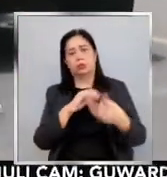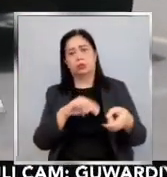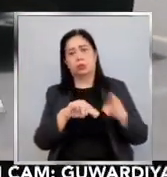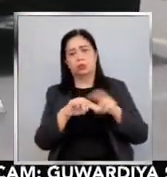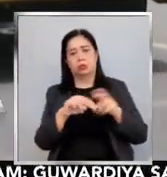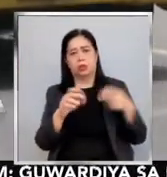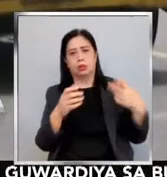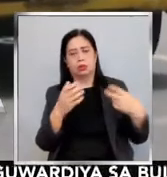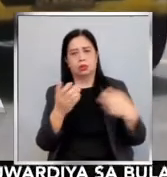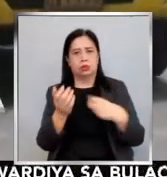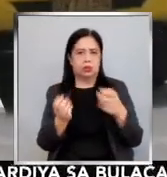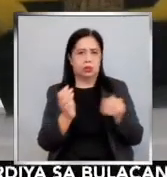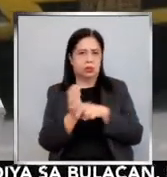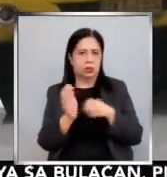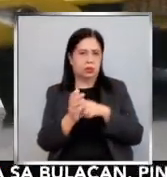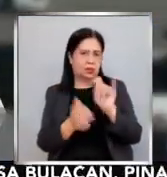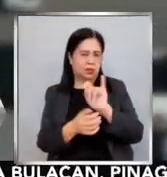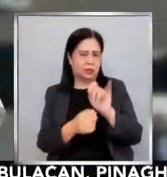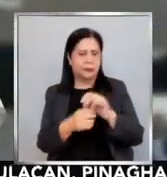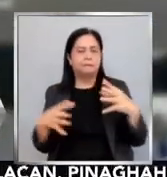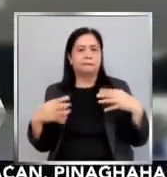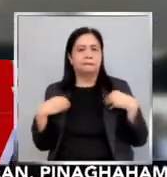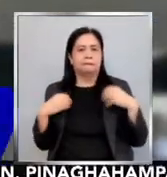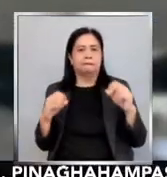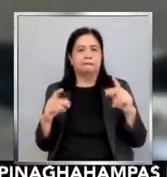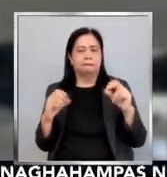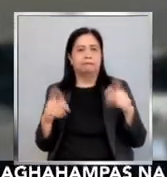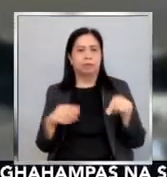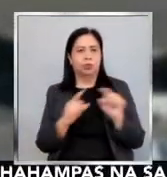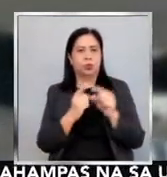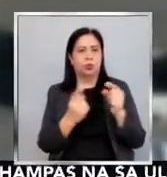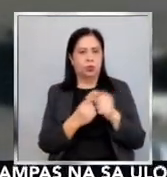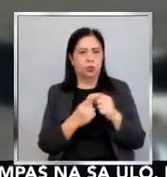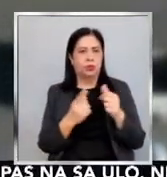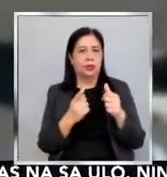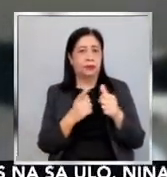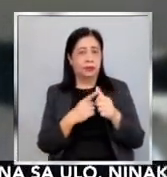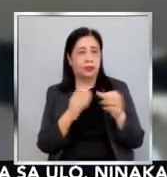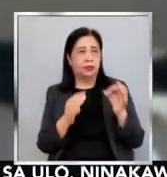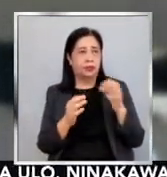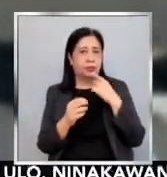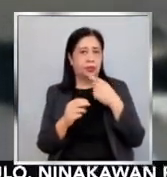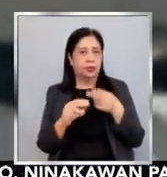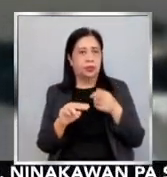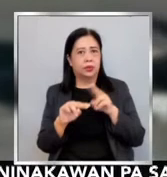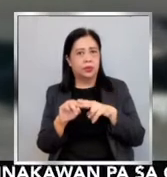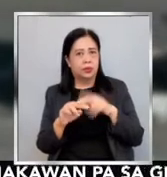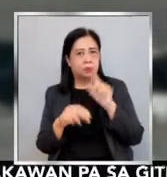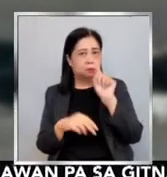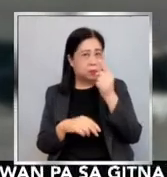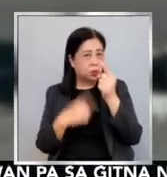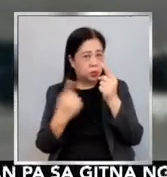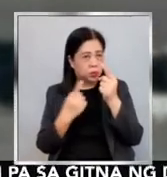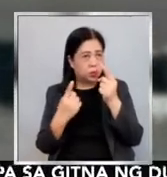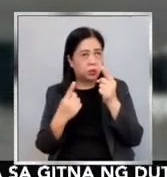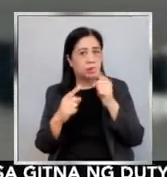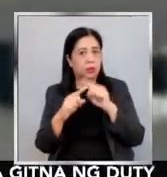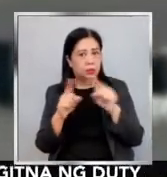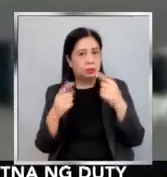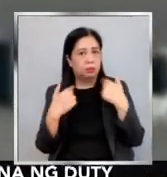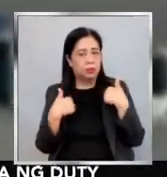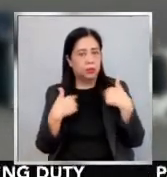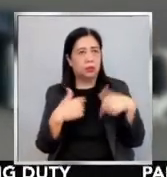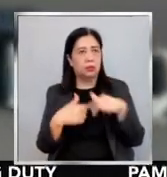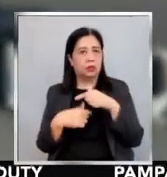ilang transport group ang dagdag pasahe. Dahil una-una, kahit sabihin mong dinagdag lang nila yung piso, pero may nakuha naman kami doon na